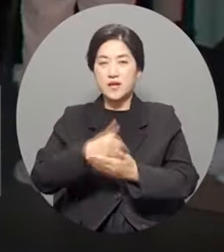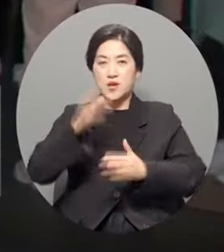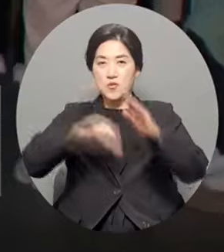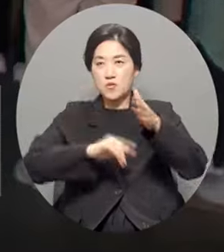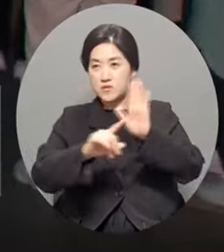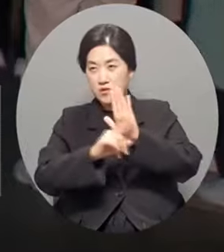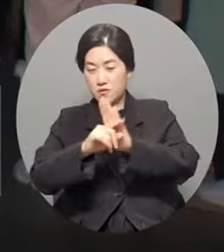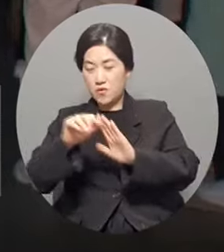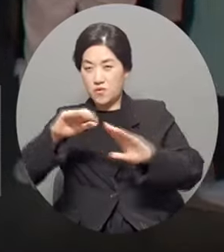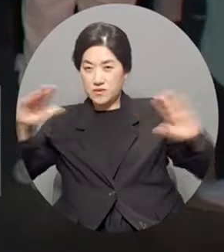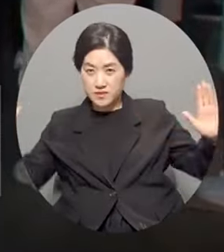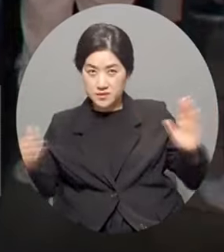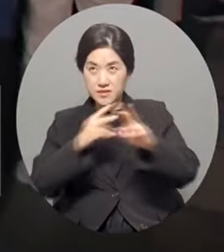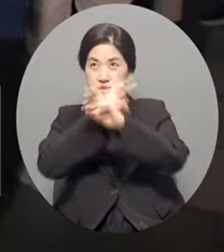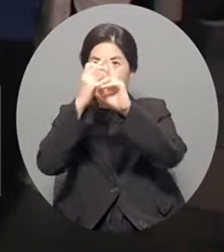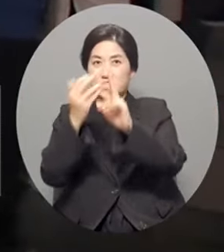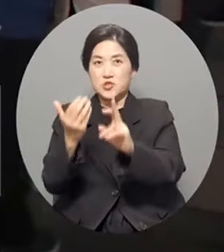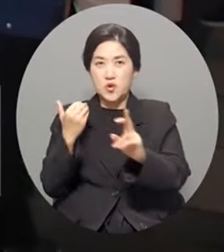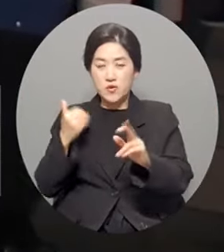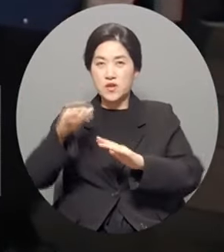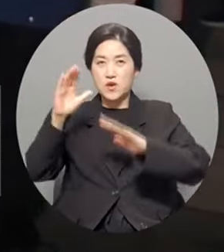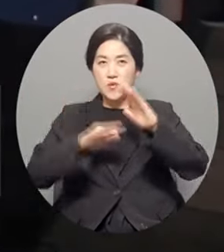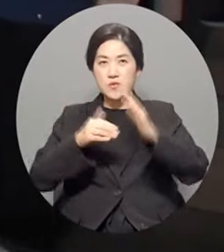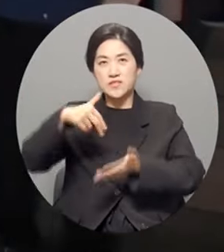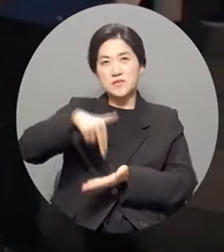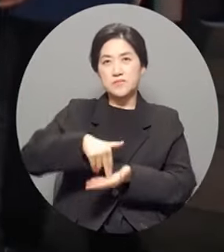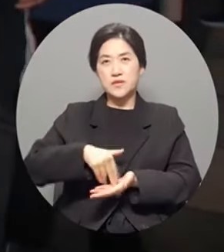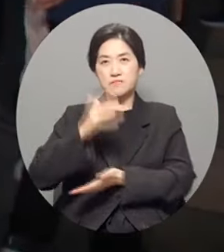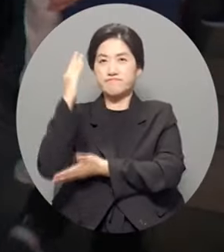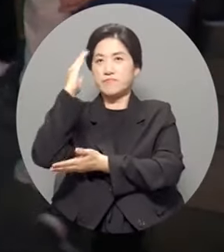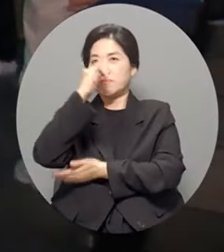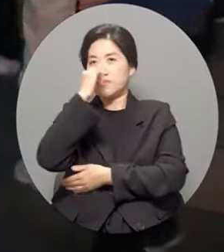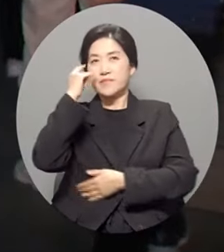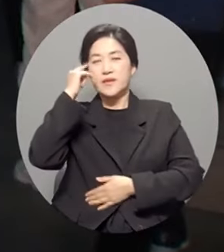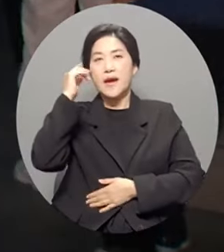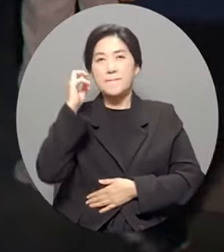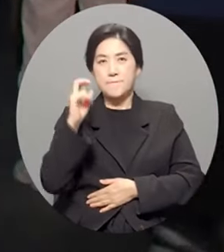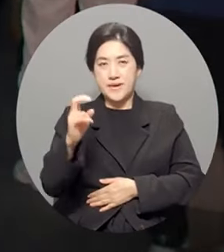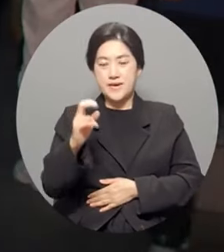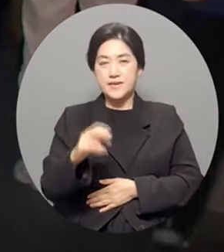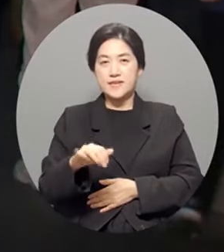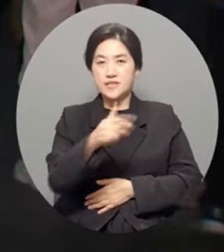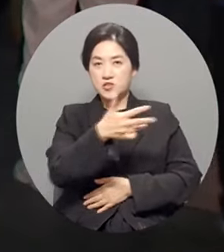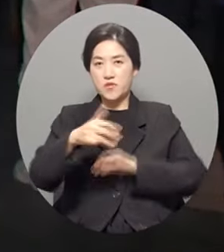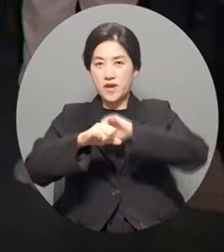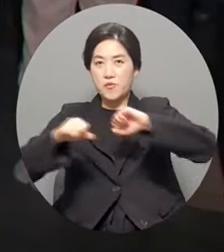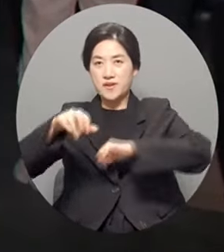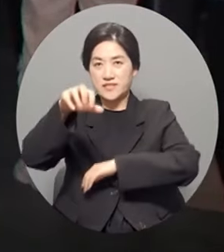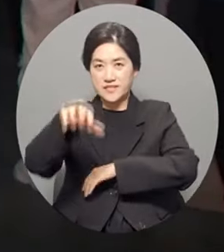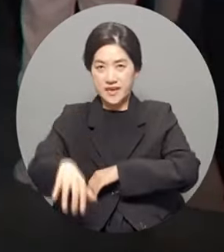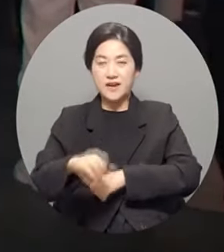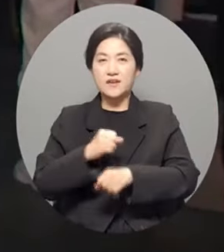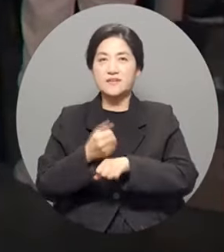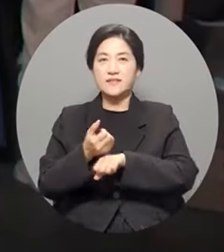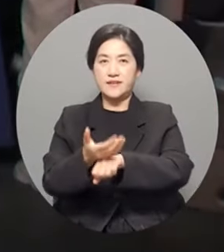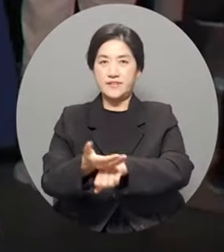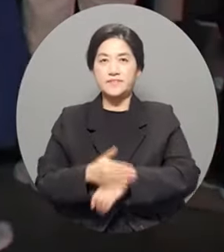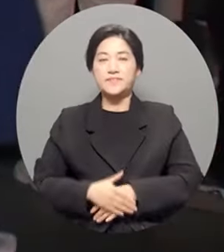선거운동을 종료하는 자정 직전에 공식 입장도 발표할 예정입니다. 지금까지 청계광장에서 MBC 뉴스 구승입니다.